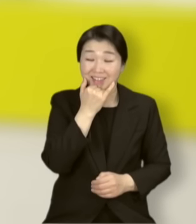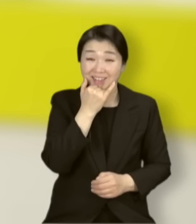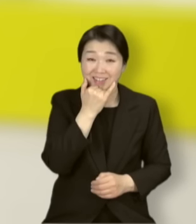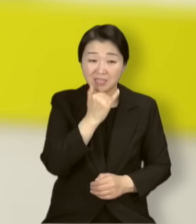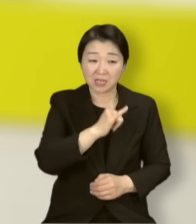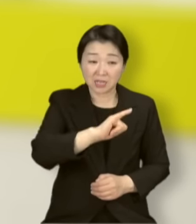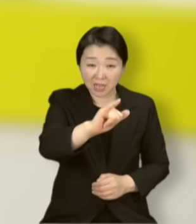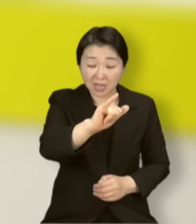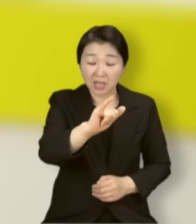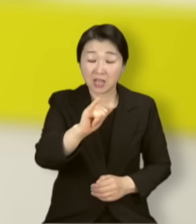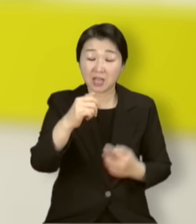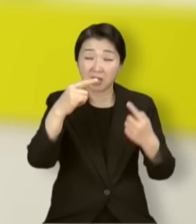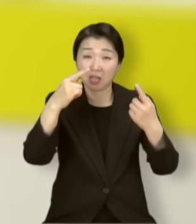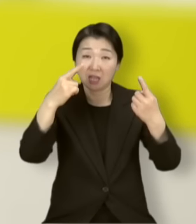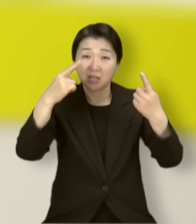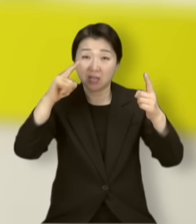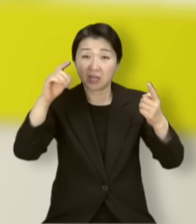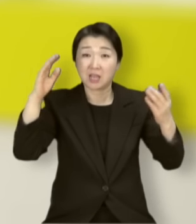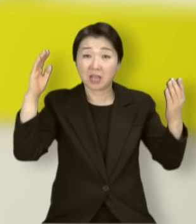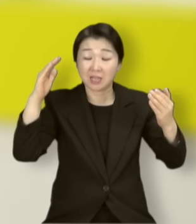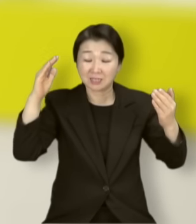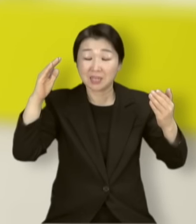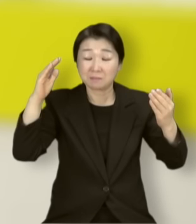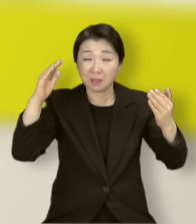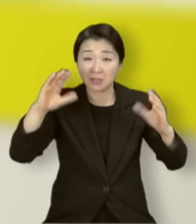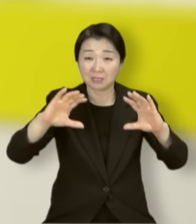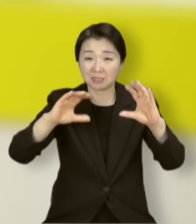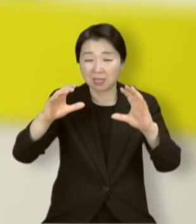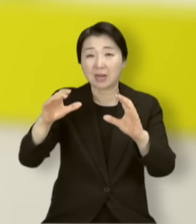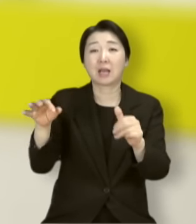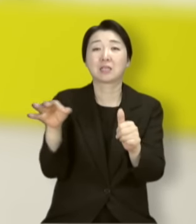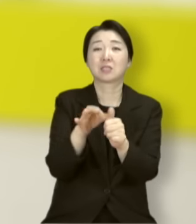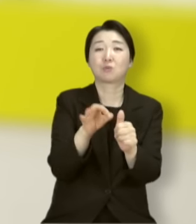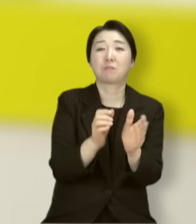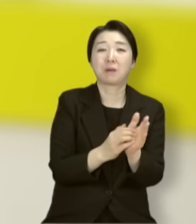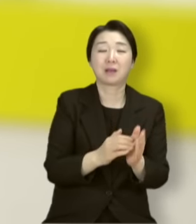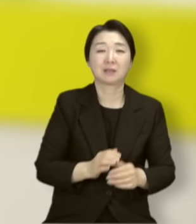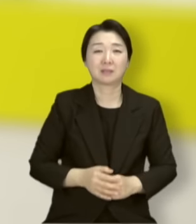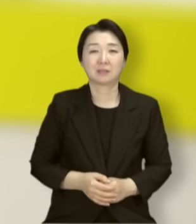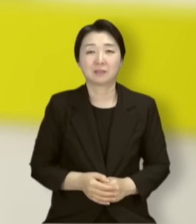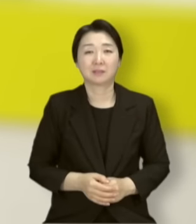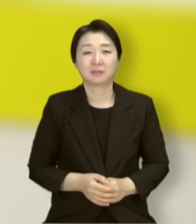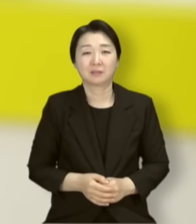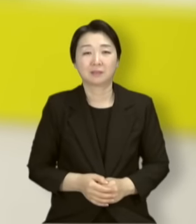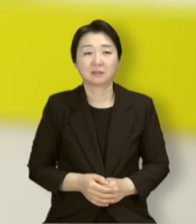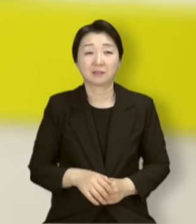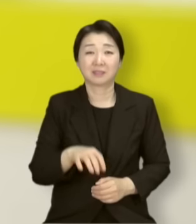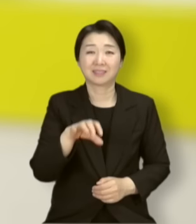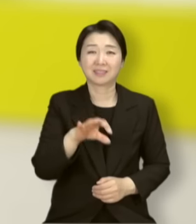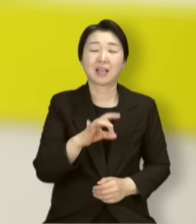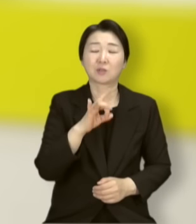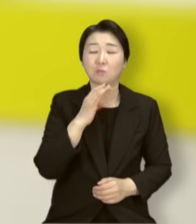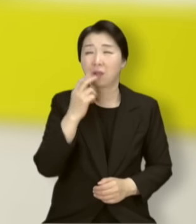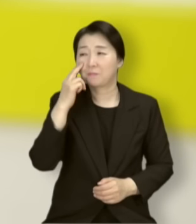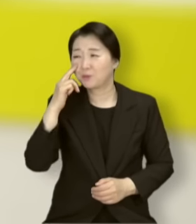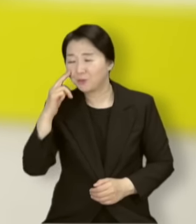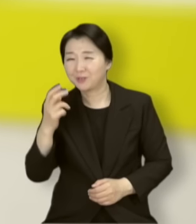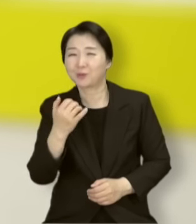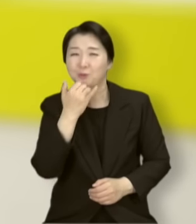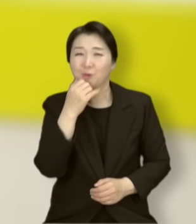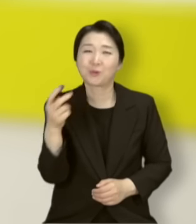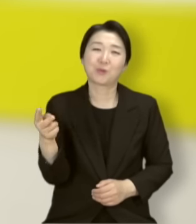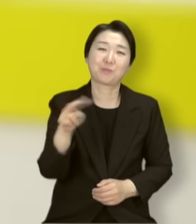시험이 있어가지고 네. 독일 국비 유학생 시험이 된 거죠. 국비로 가셨군요. 예. 그래가지고는 장소만은 미국에서